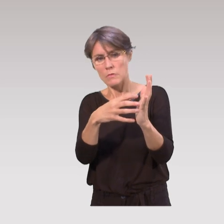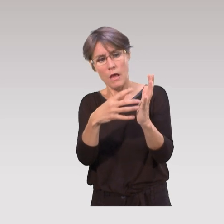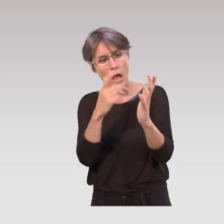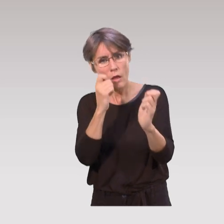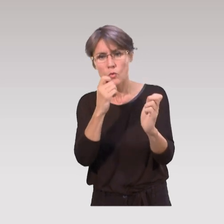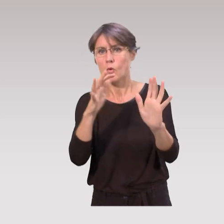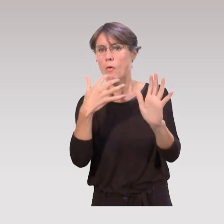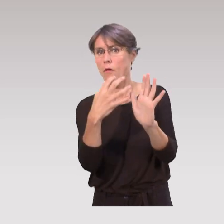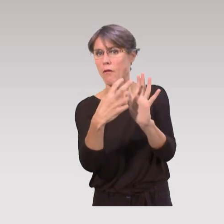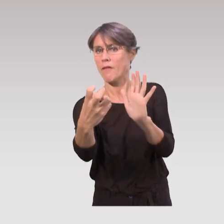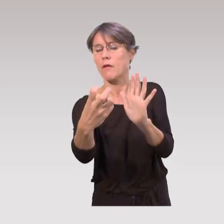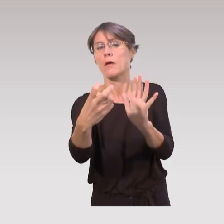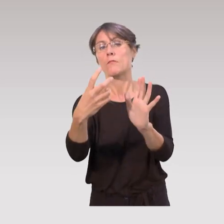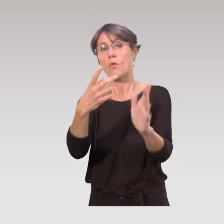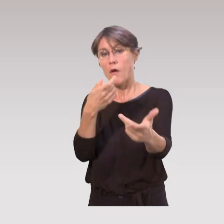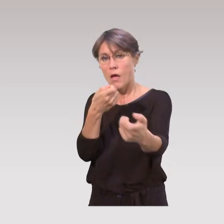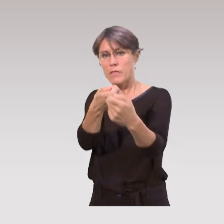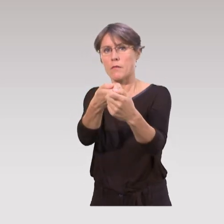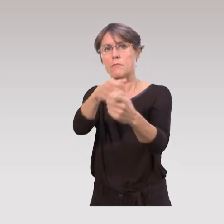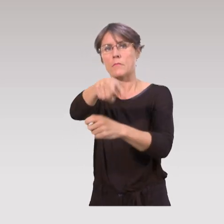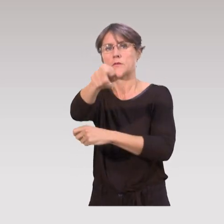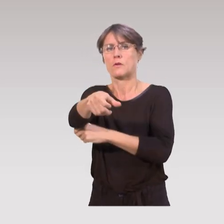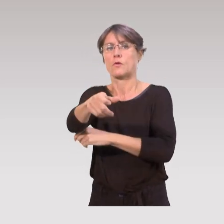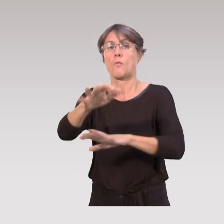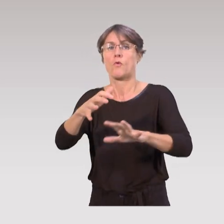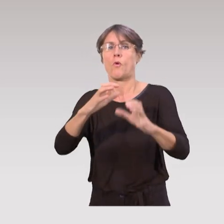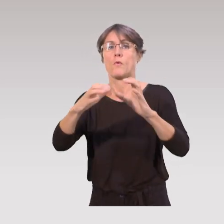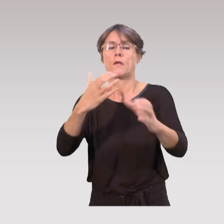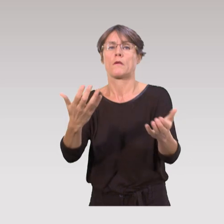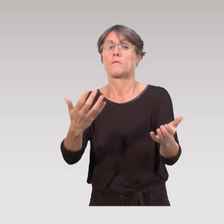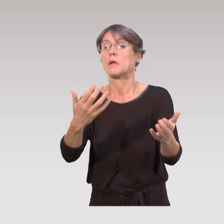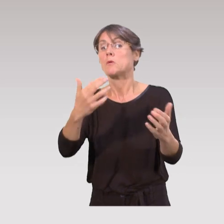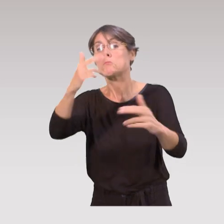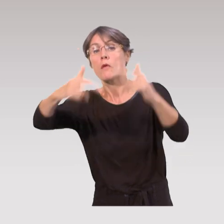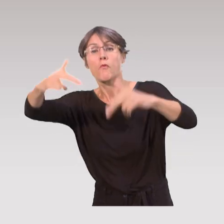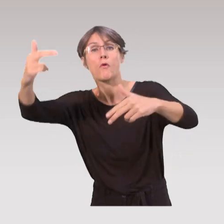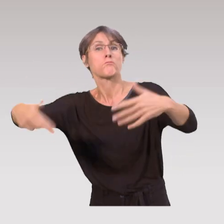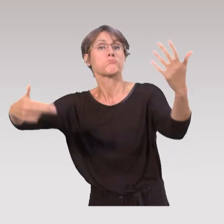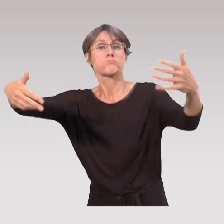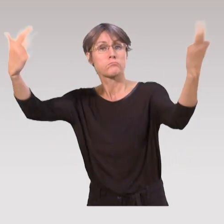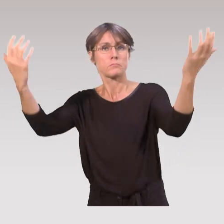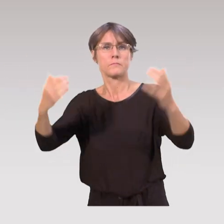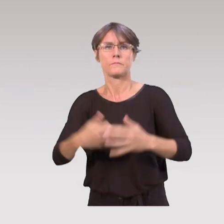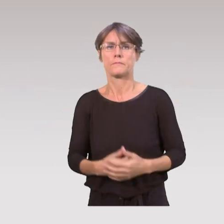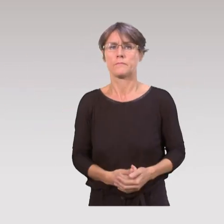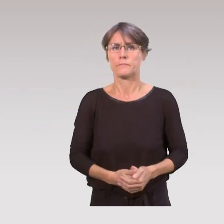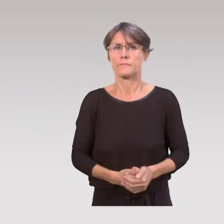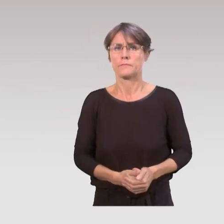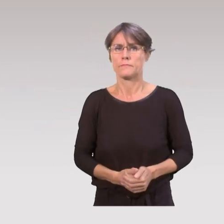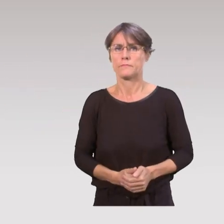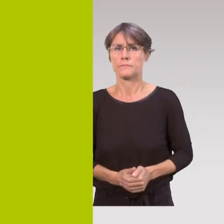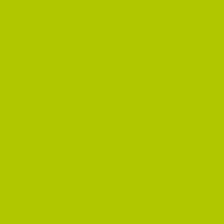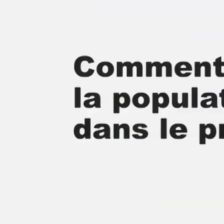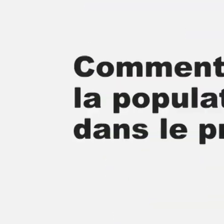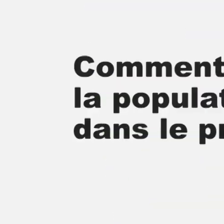de prendre soin de la façon qu'on s'adresse aux gens, qu'on communique avec eux, qu'ils aient une littératie élevée ou